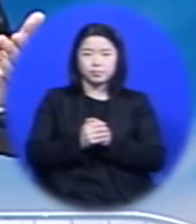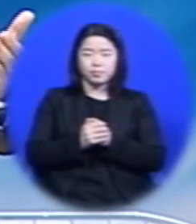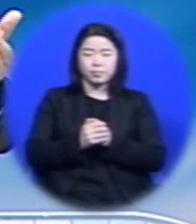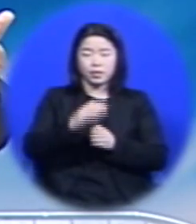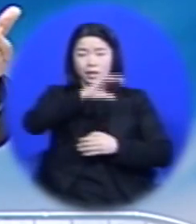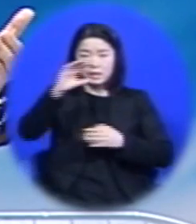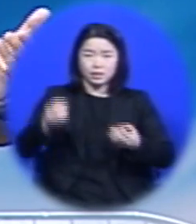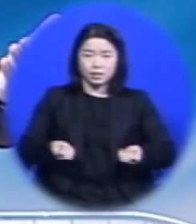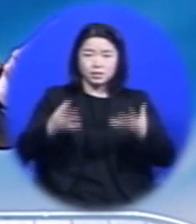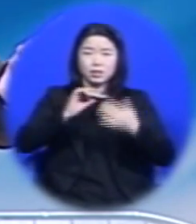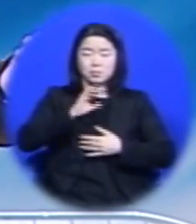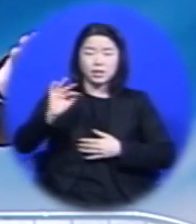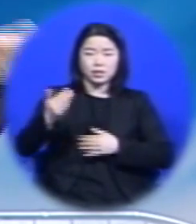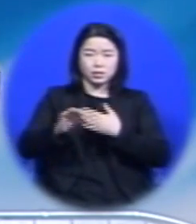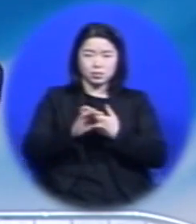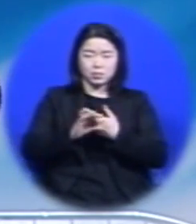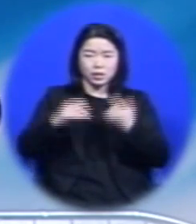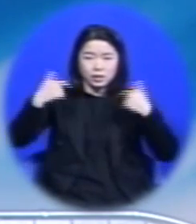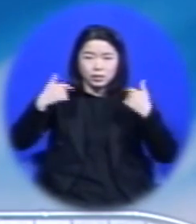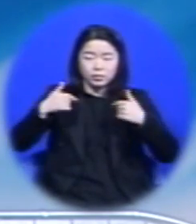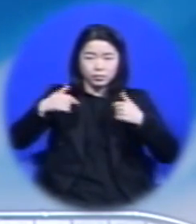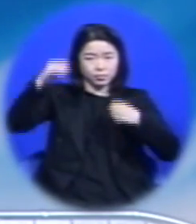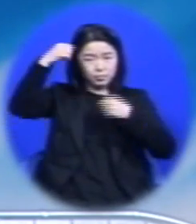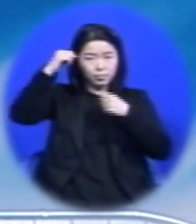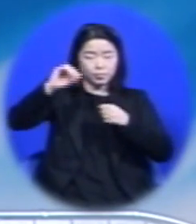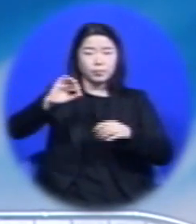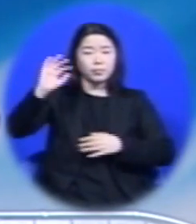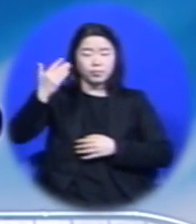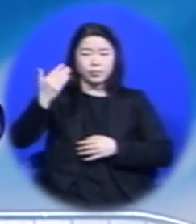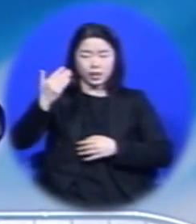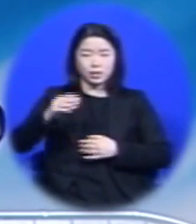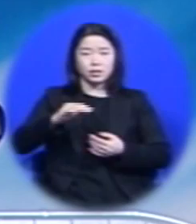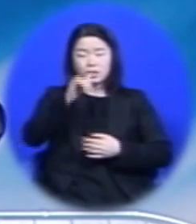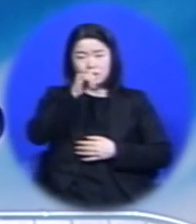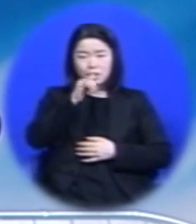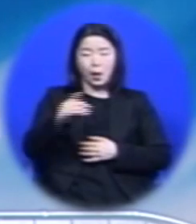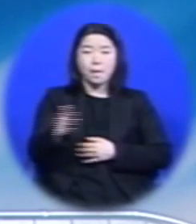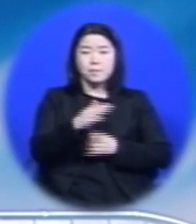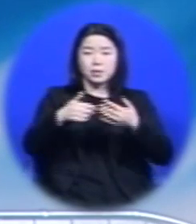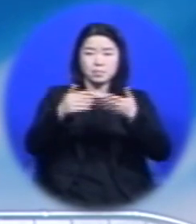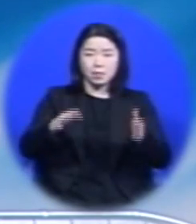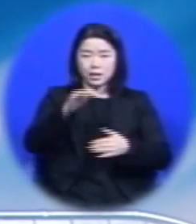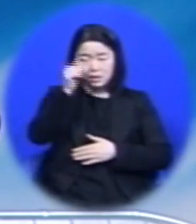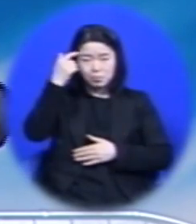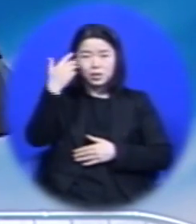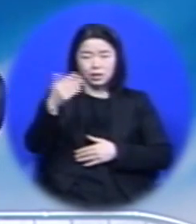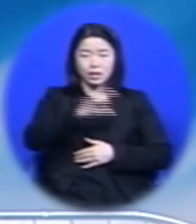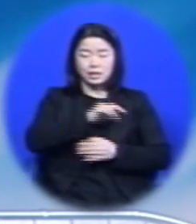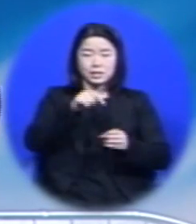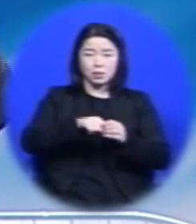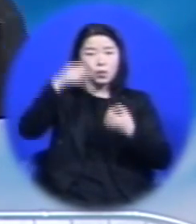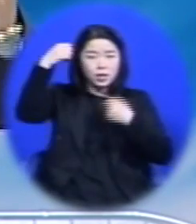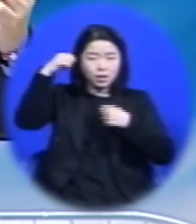성탄절 되면 늘 공연되는 연극이 있습니다 빈방이 있습니까라는 제목의 영극이